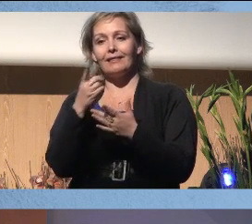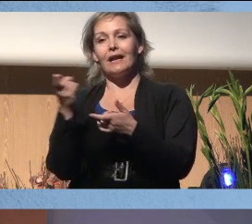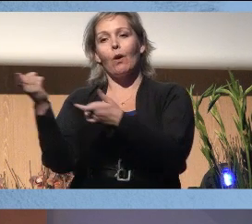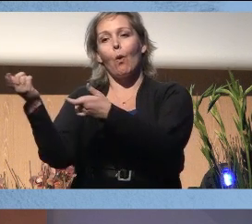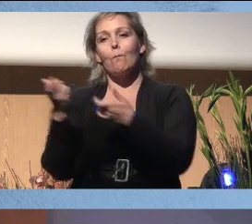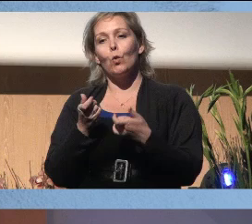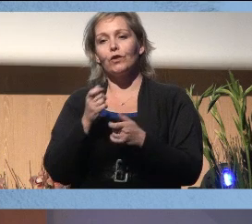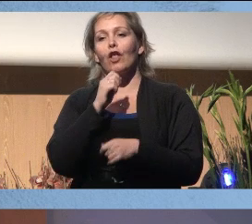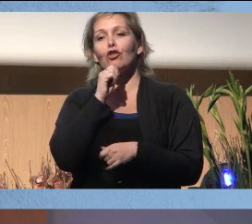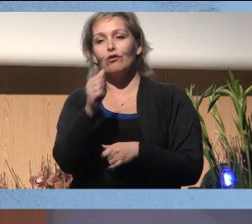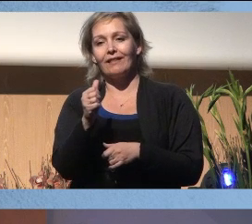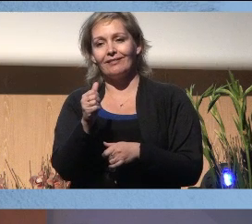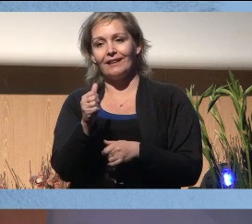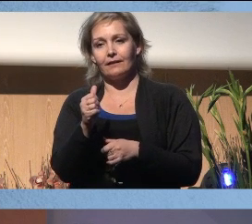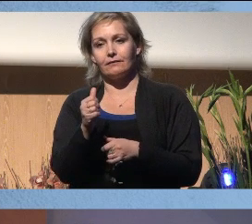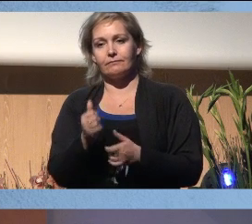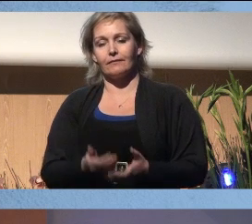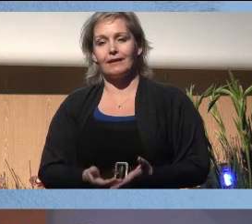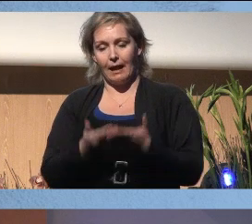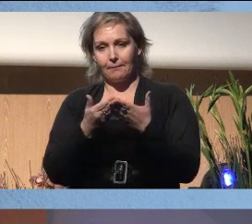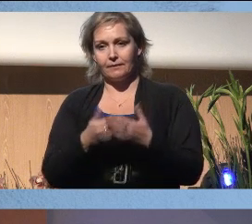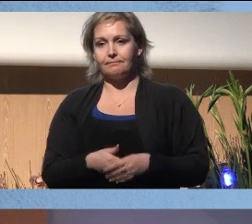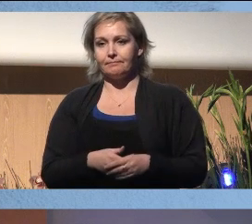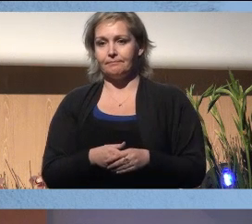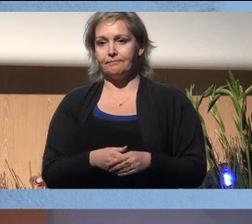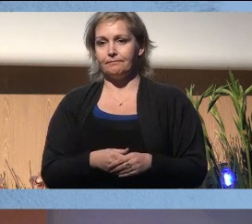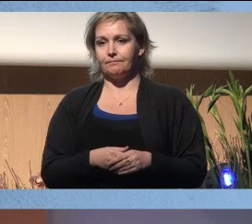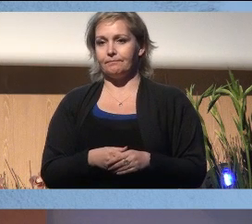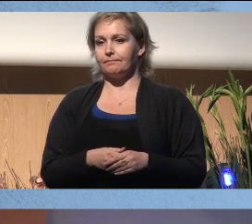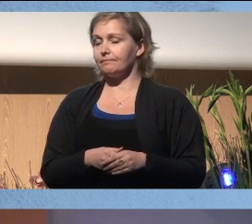motta nødvendig oppfølging og hjelp.